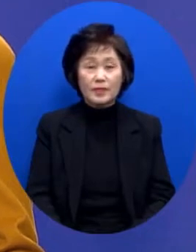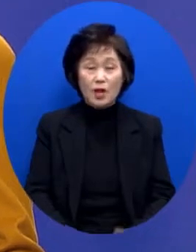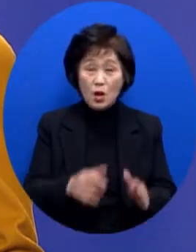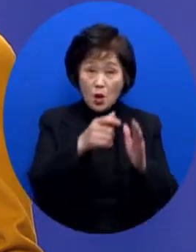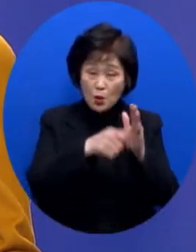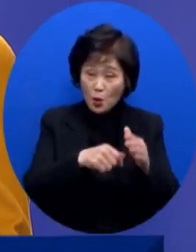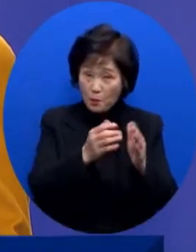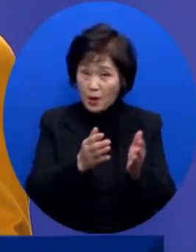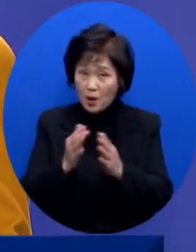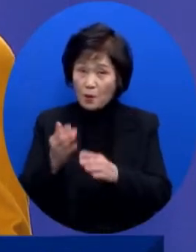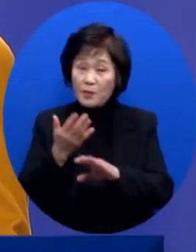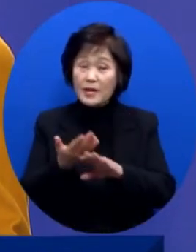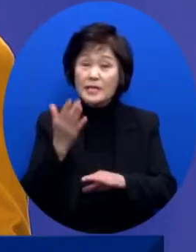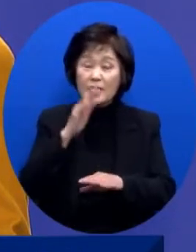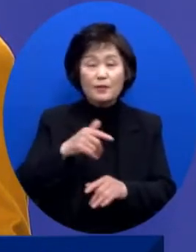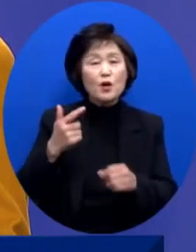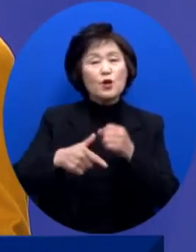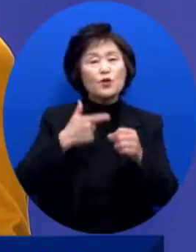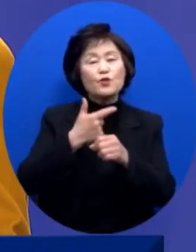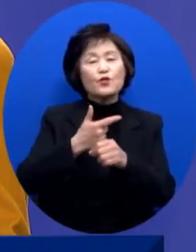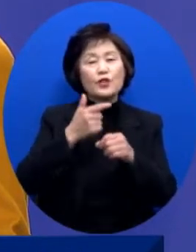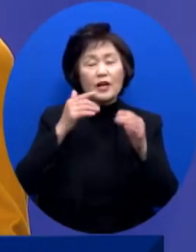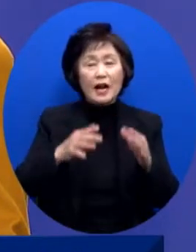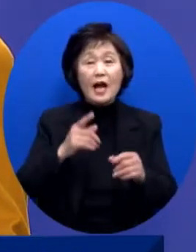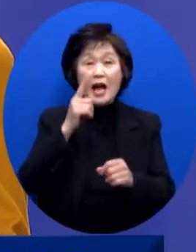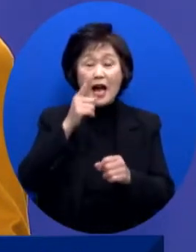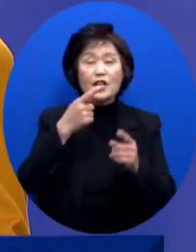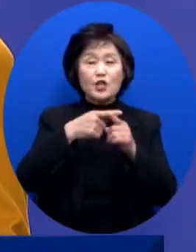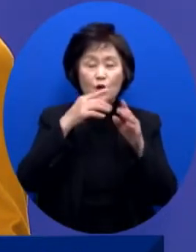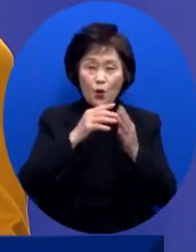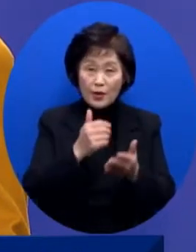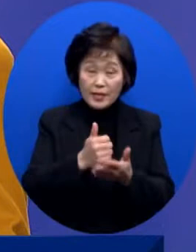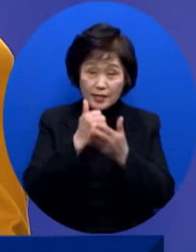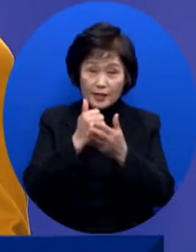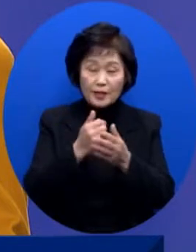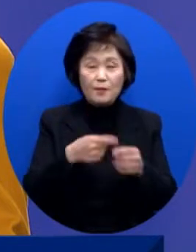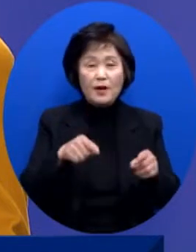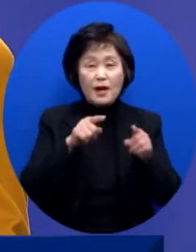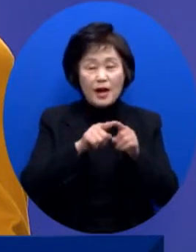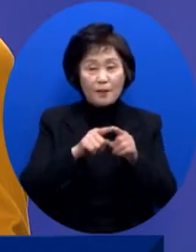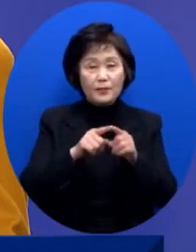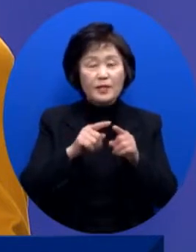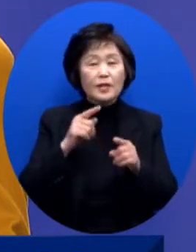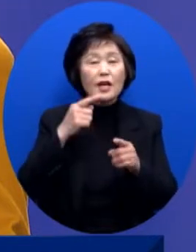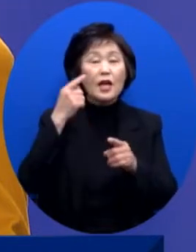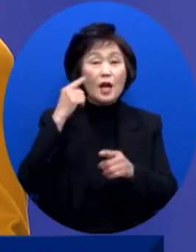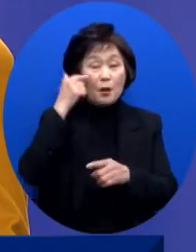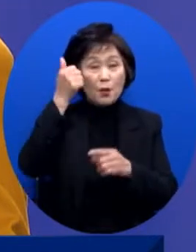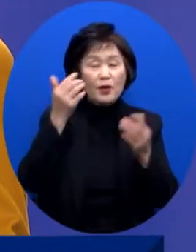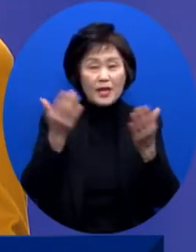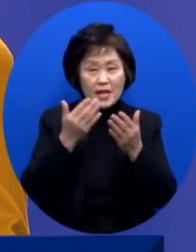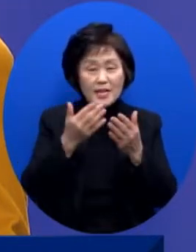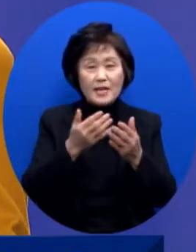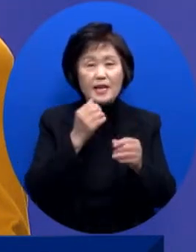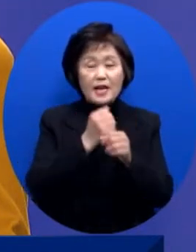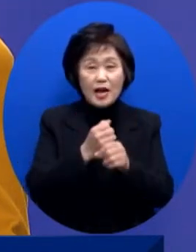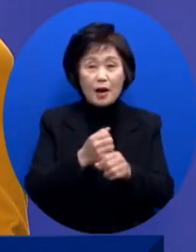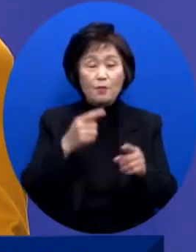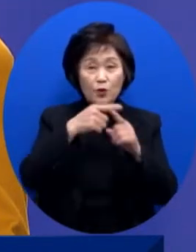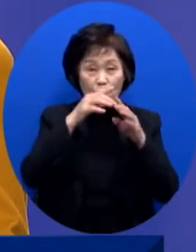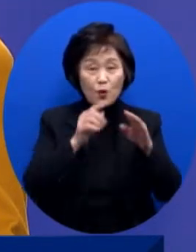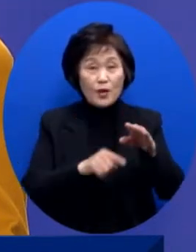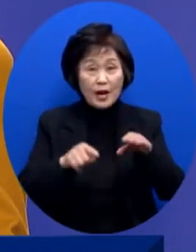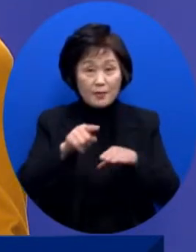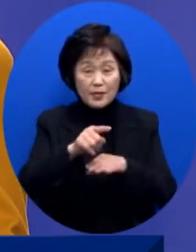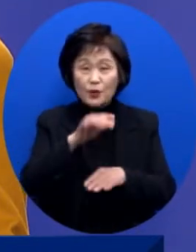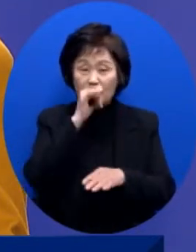교파와 교단은 다르지만 6년 동안 한 교회를 섬기며 공동 목회로 지역 복음화에 앞장서는 교회가 있습니다. 분열로 아쉬운